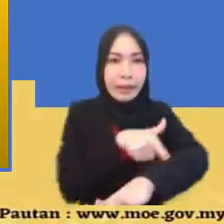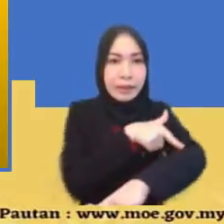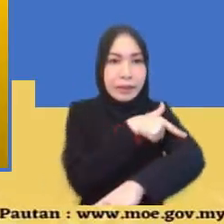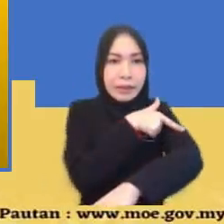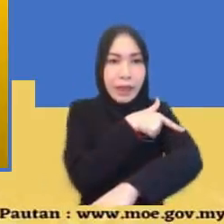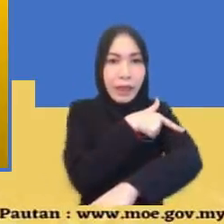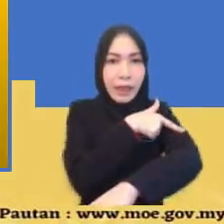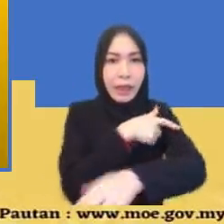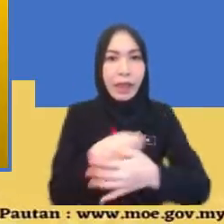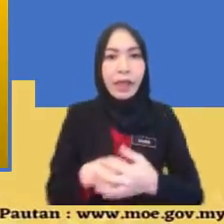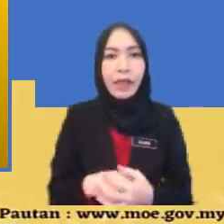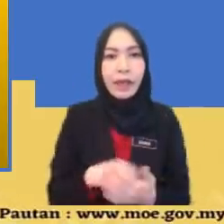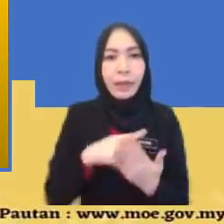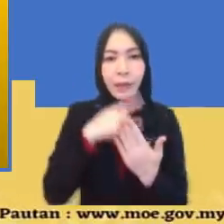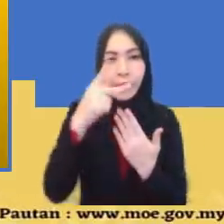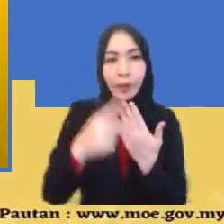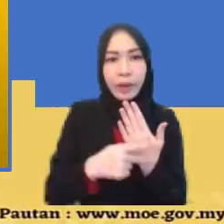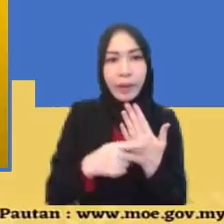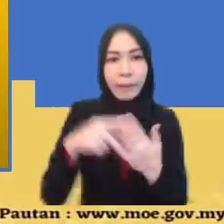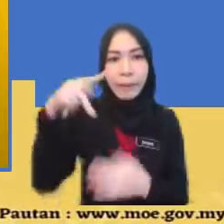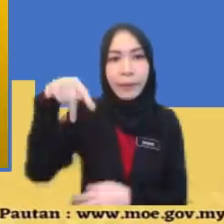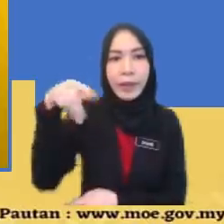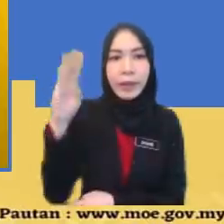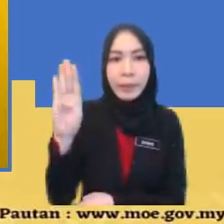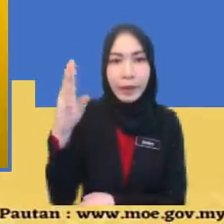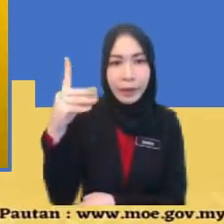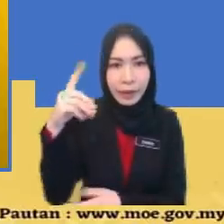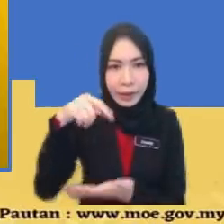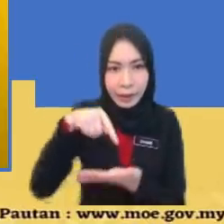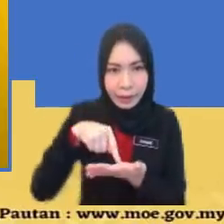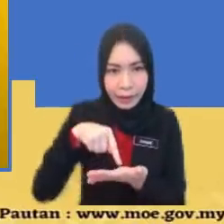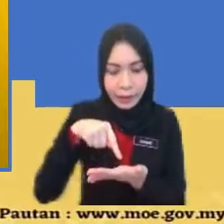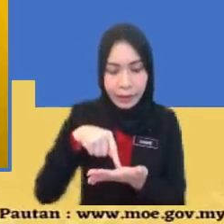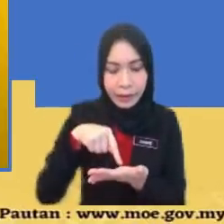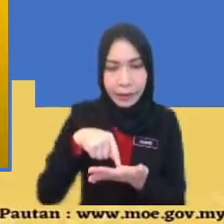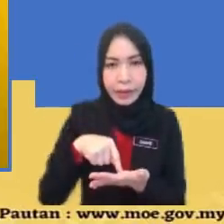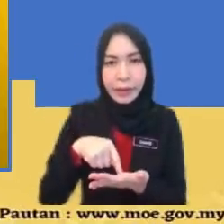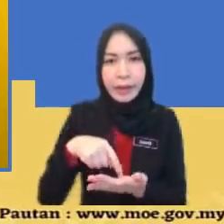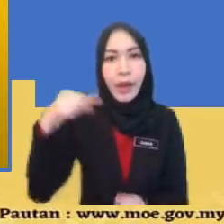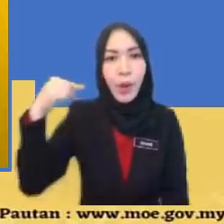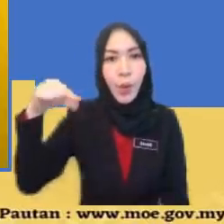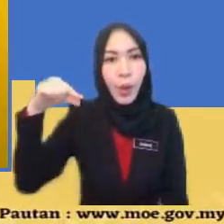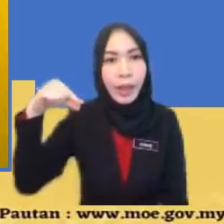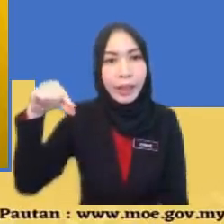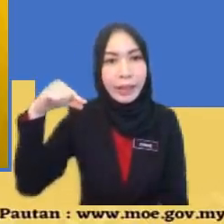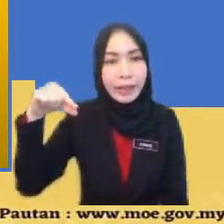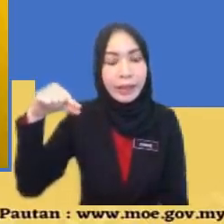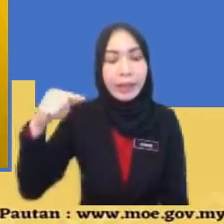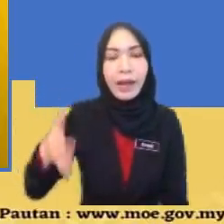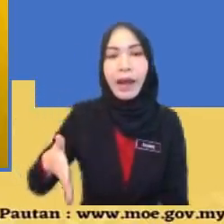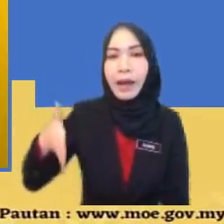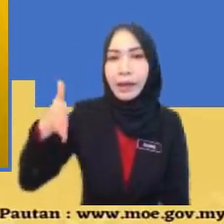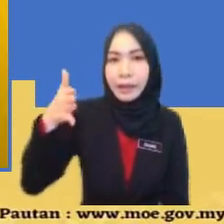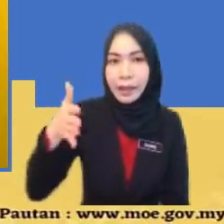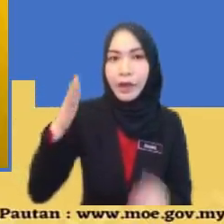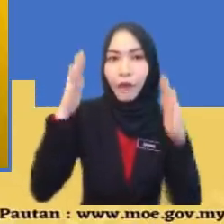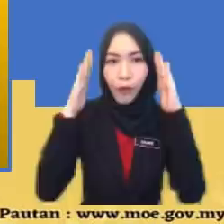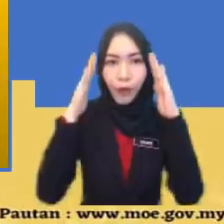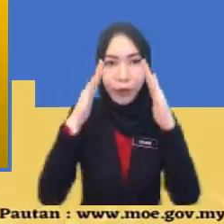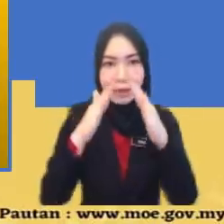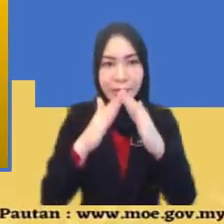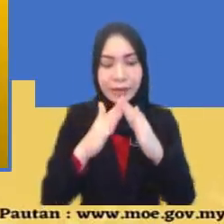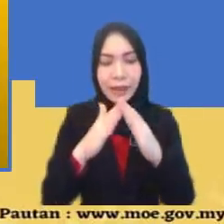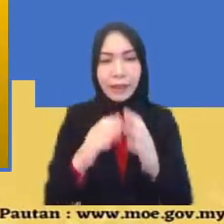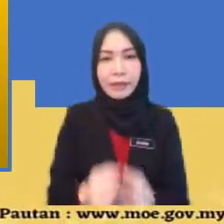pvd ini aspek pengukuran penjaminan quality juga akan diberi tumpuan yang khusus yang